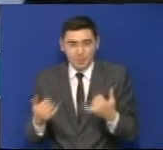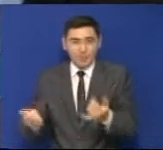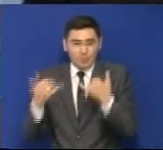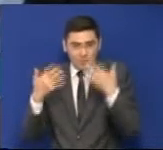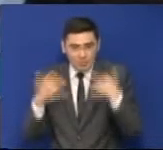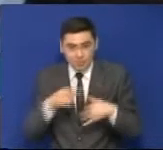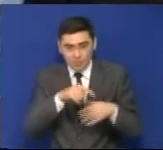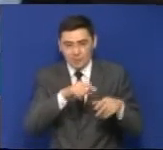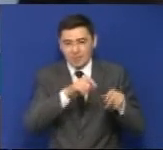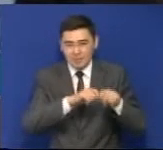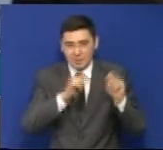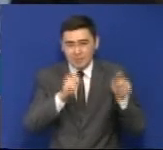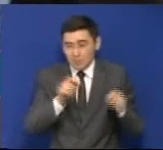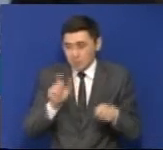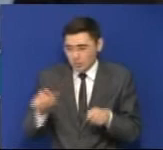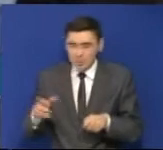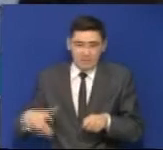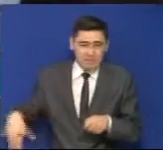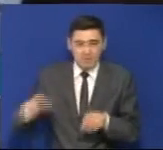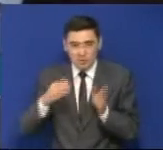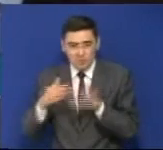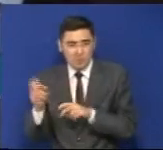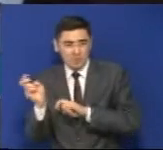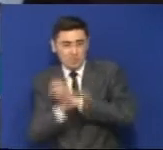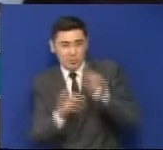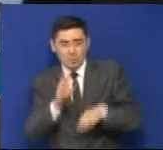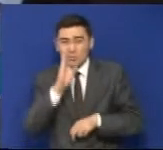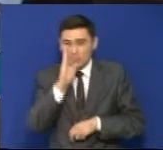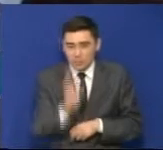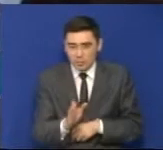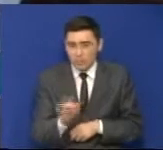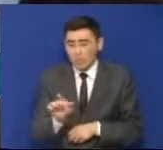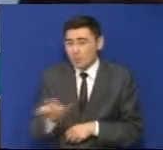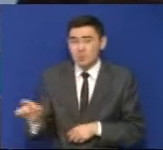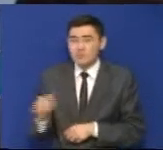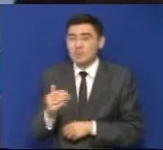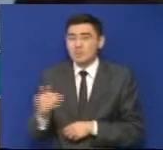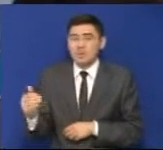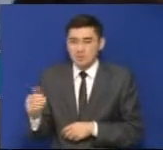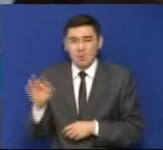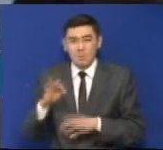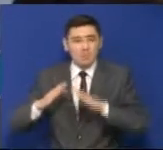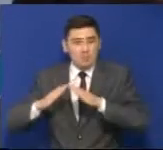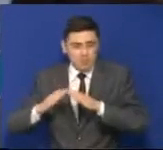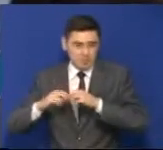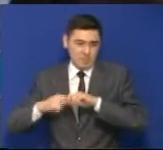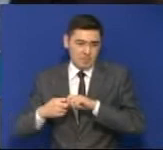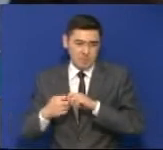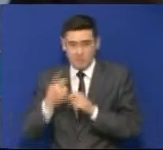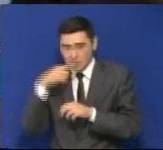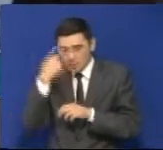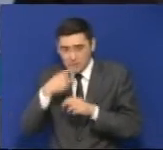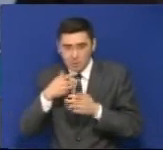жиі келеді, себебі әр адамның өзінің ойында, өзінің үй жайында, жеке